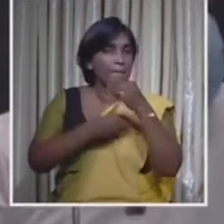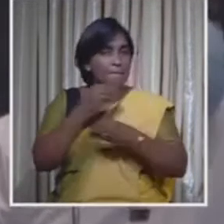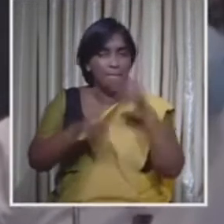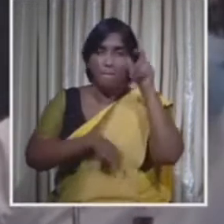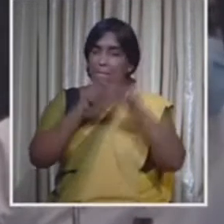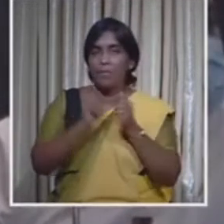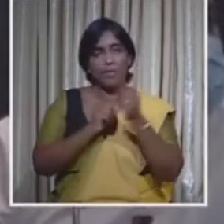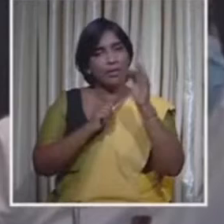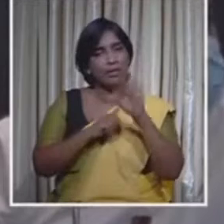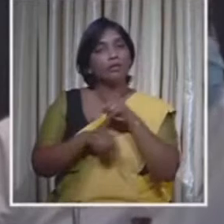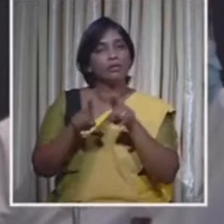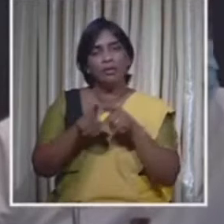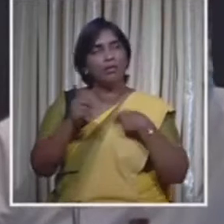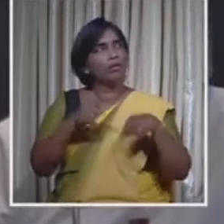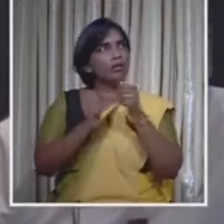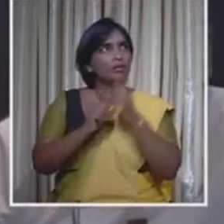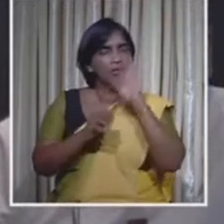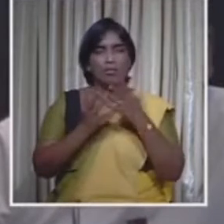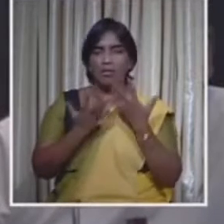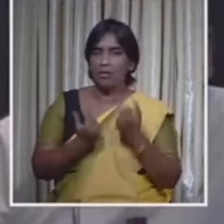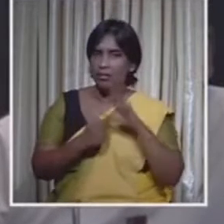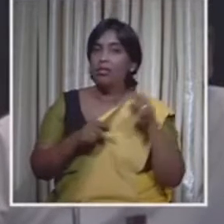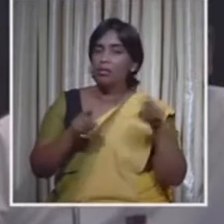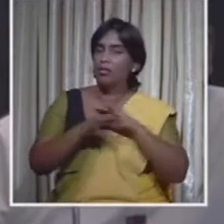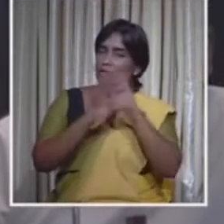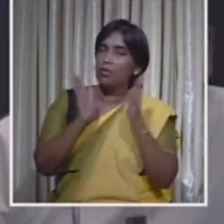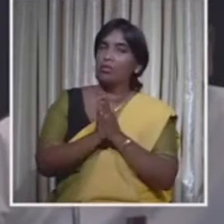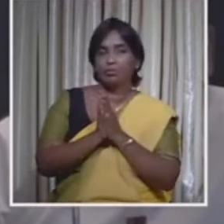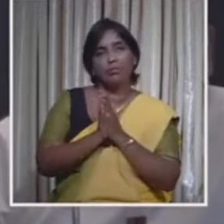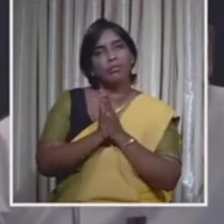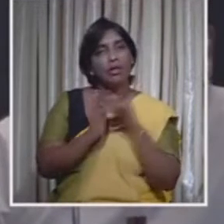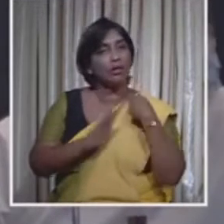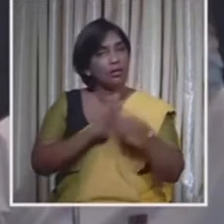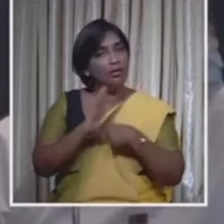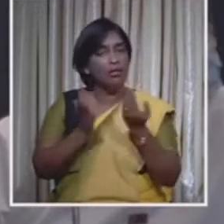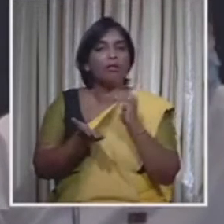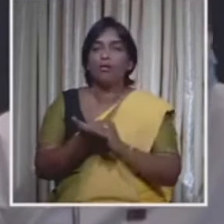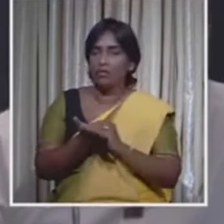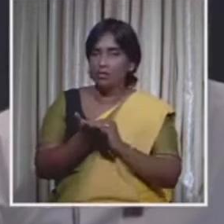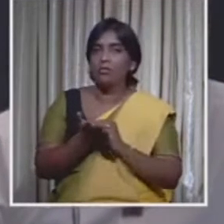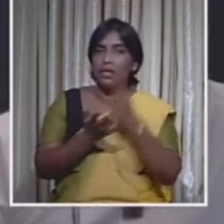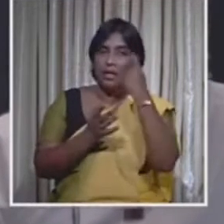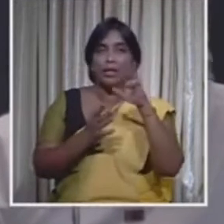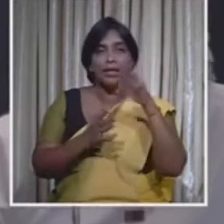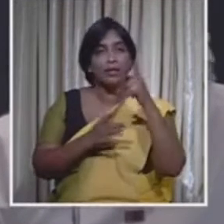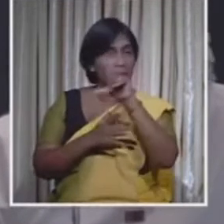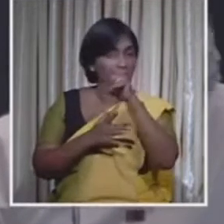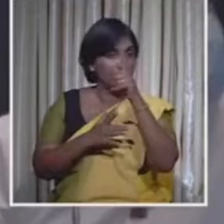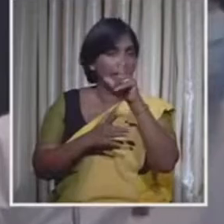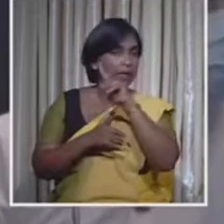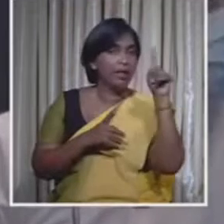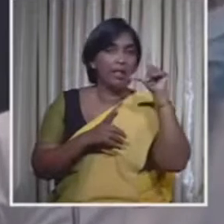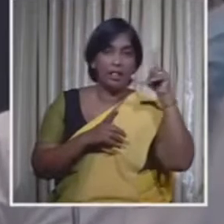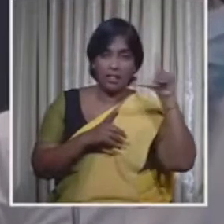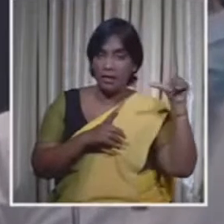ප්‍රජාවක් බිහි වෙලා ඉන්නවා. අතරමැදි ප්‍රජාවක් බිහි වෙලා ඉන්නවා. මේ සියල්ල එක්ක මේ රට නැවත වතාවක් 1977